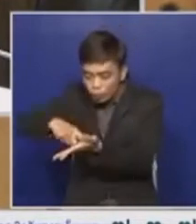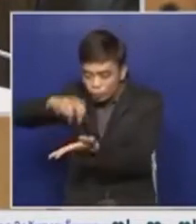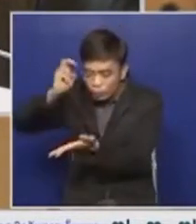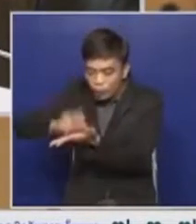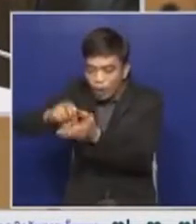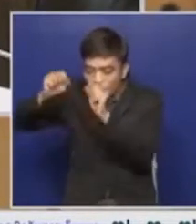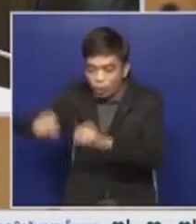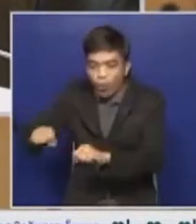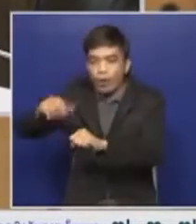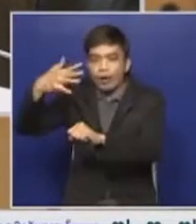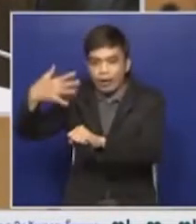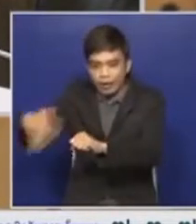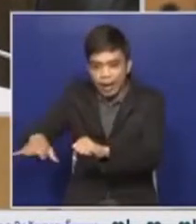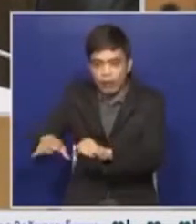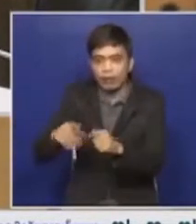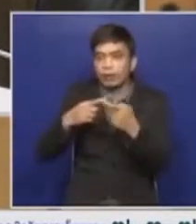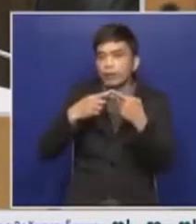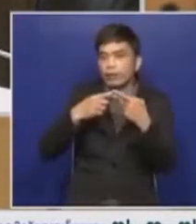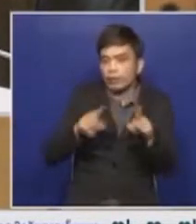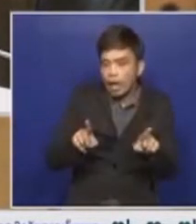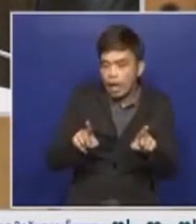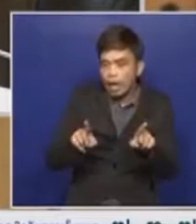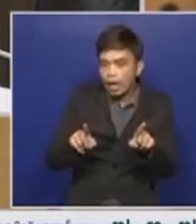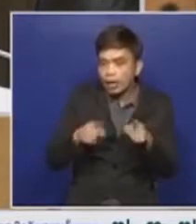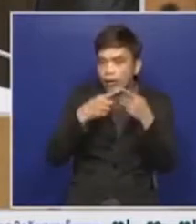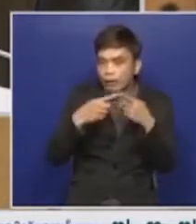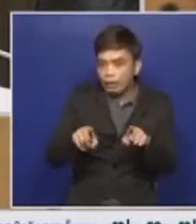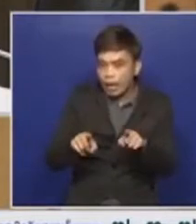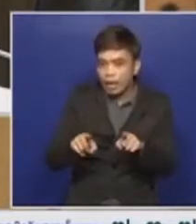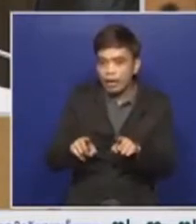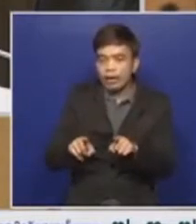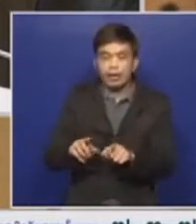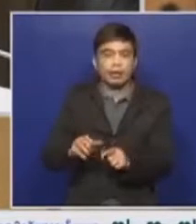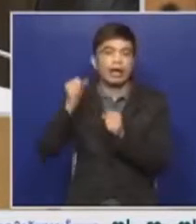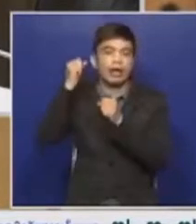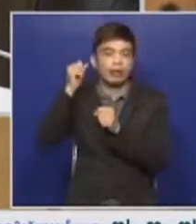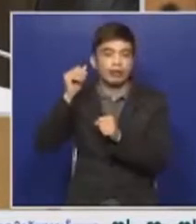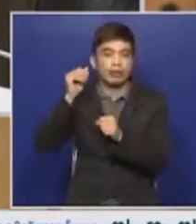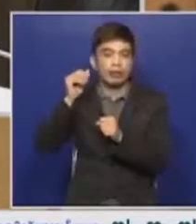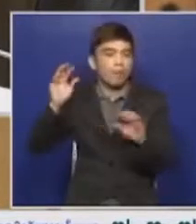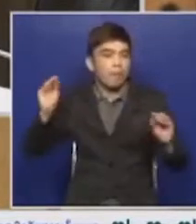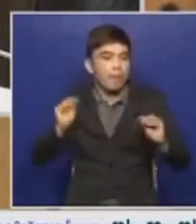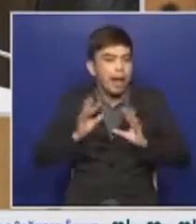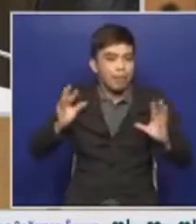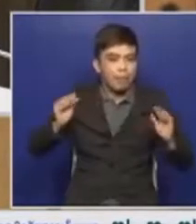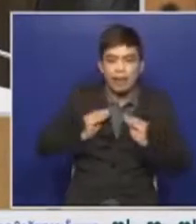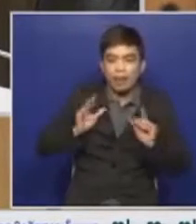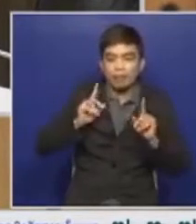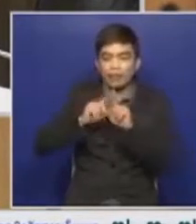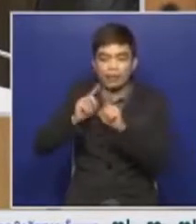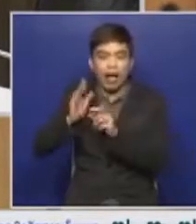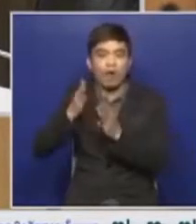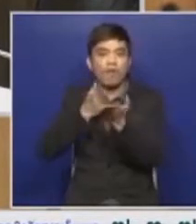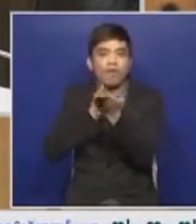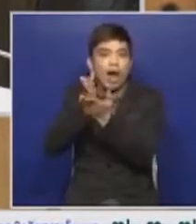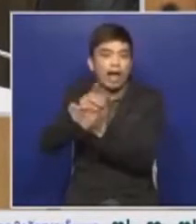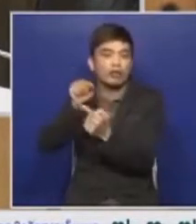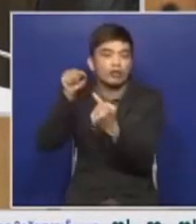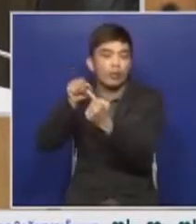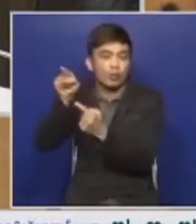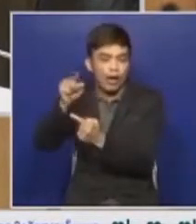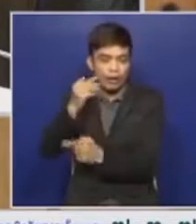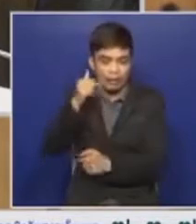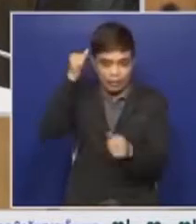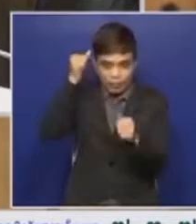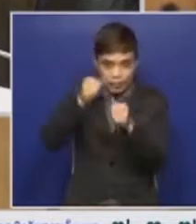การผ่านประชามติก็ไม่ได้ลบความจริงที่ว่าการนักรณรงค์ของฝ่ายที่ไม่รับร่างและธรรมนูญซึ่งใน